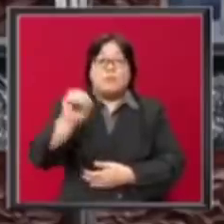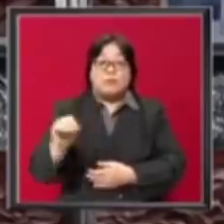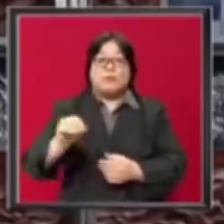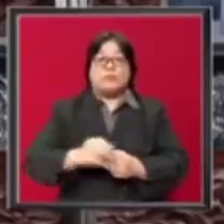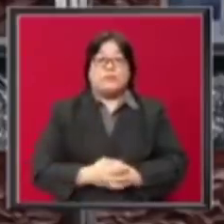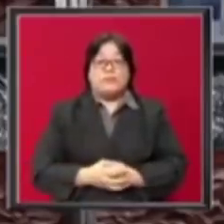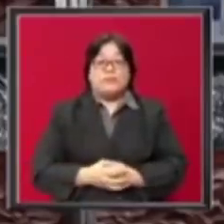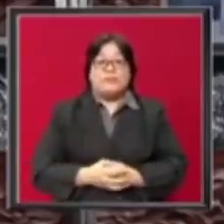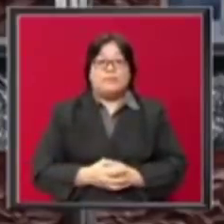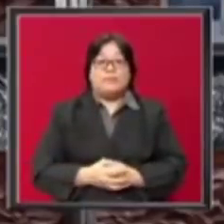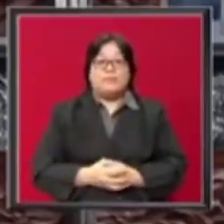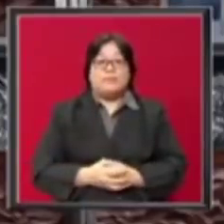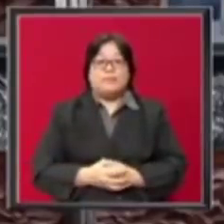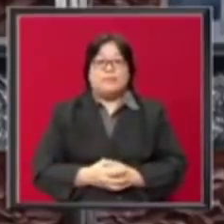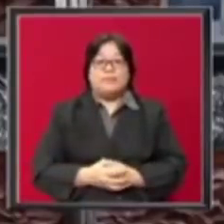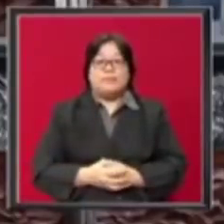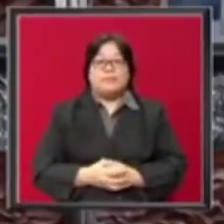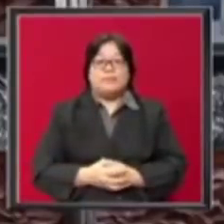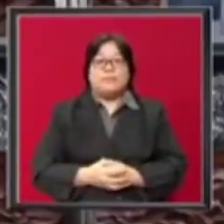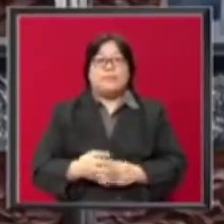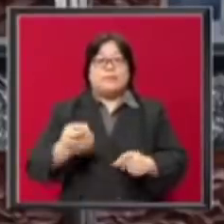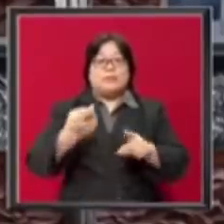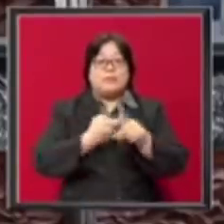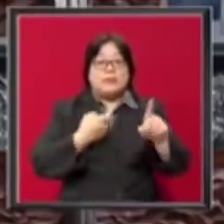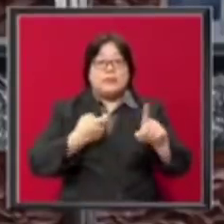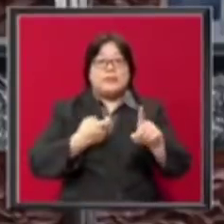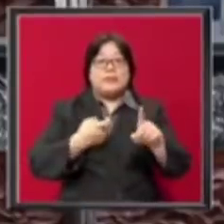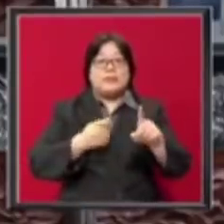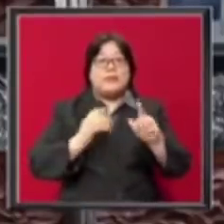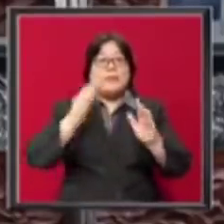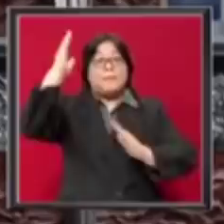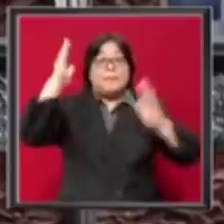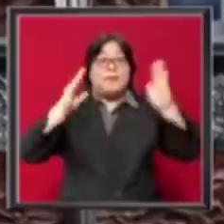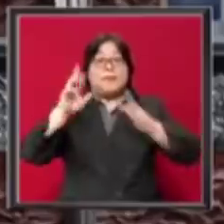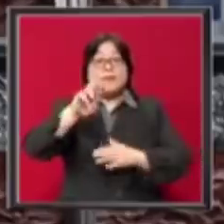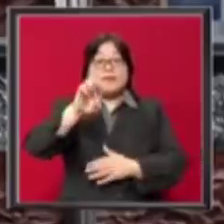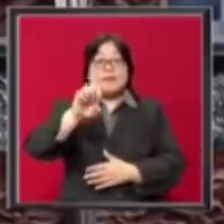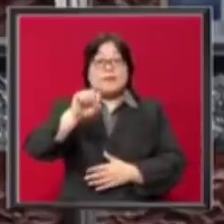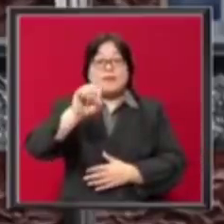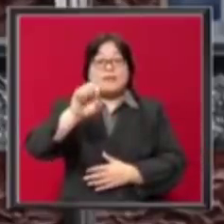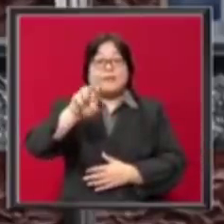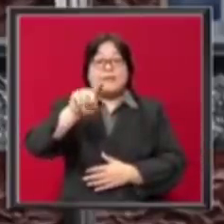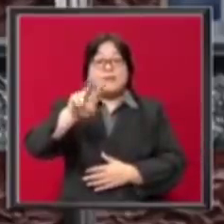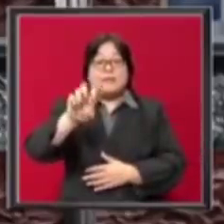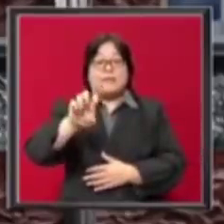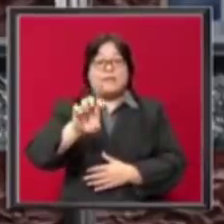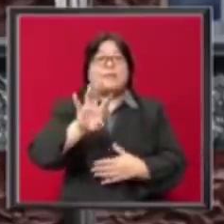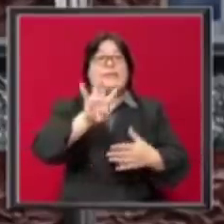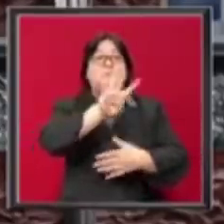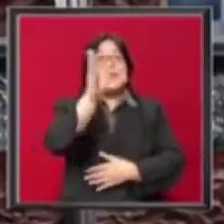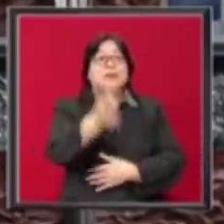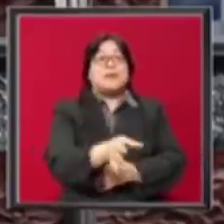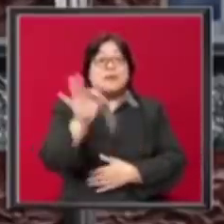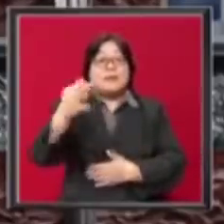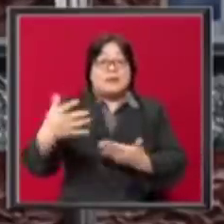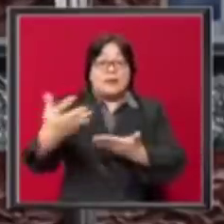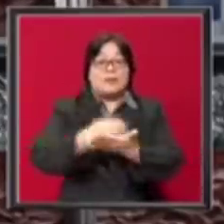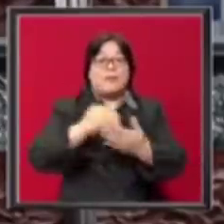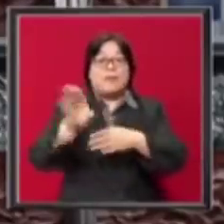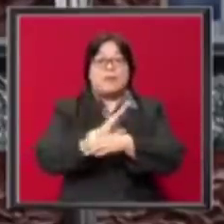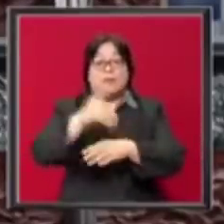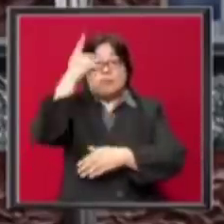49.1%. Ya. Dari sumber Malaysian Reserve, 4 September, pendapatan korporat